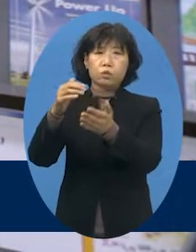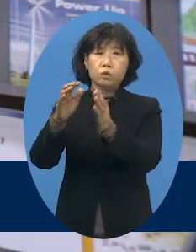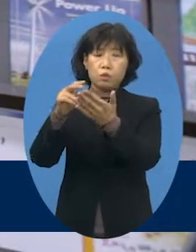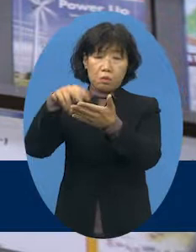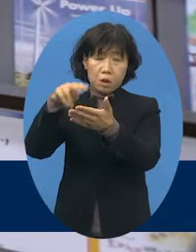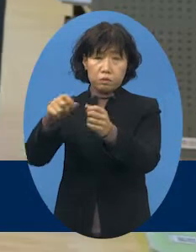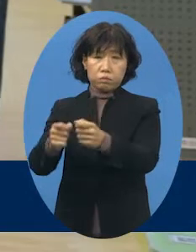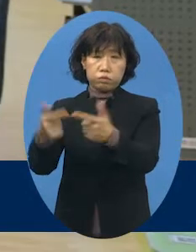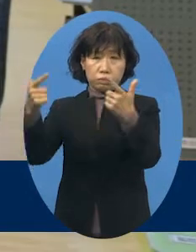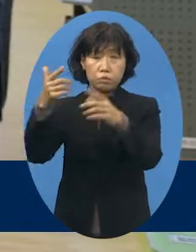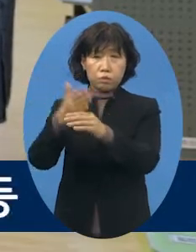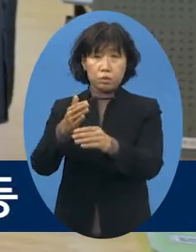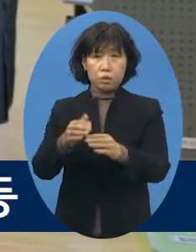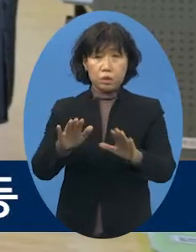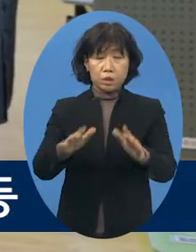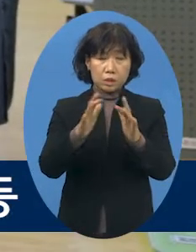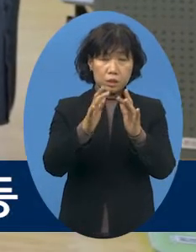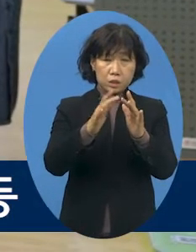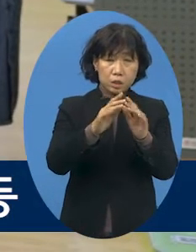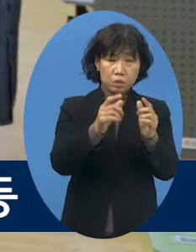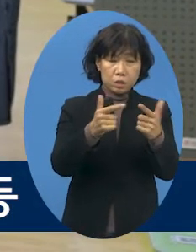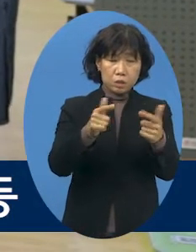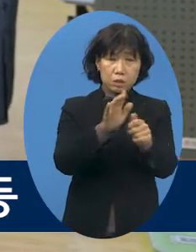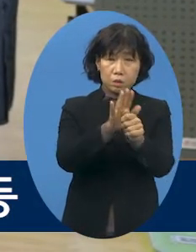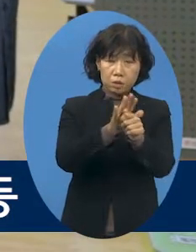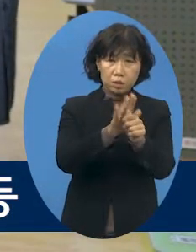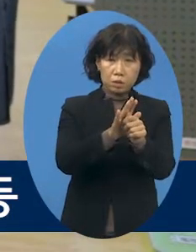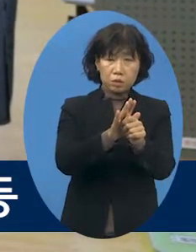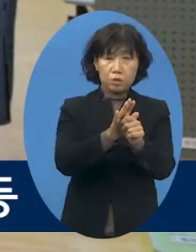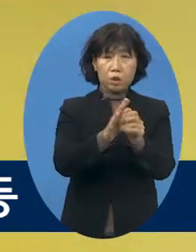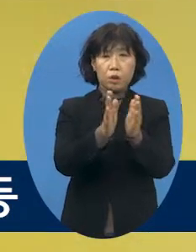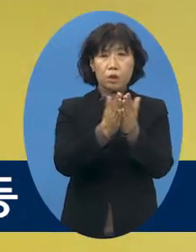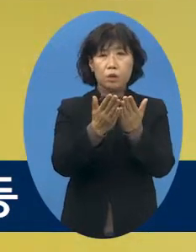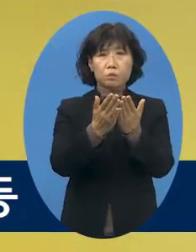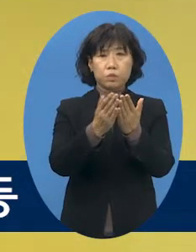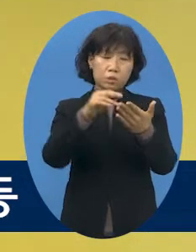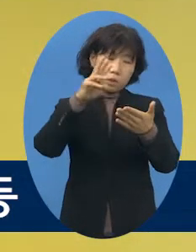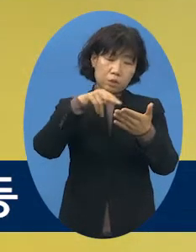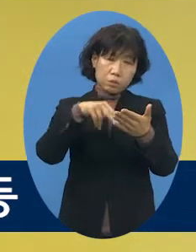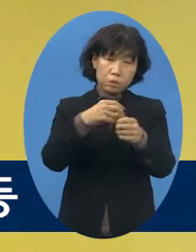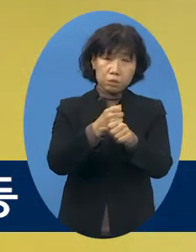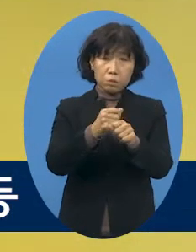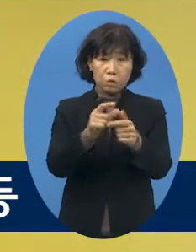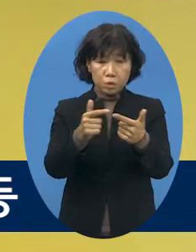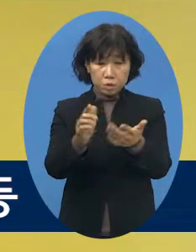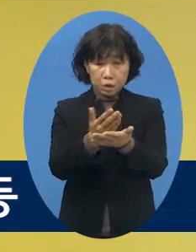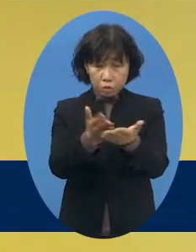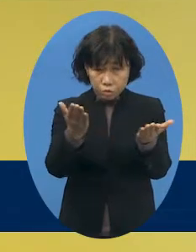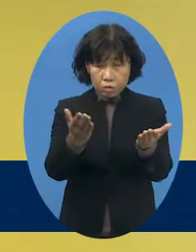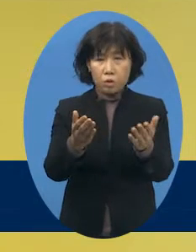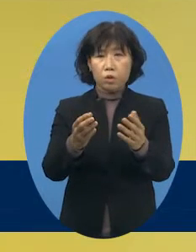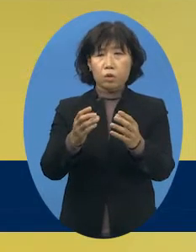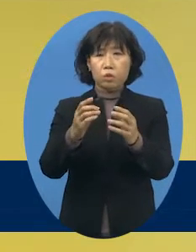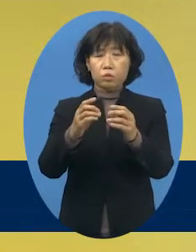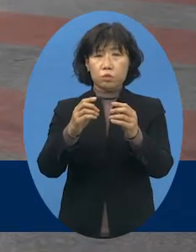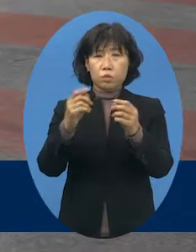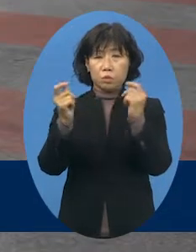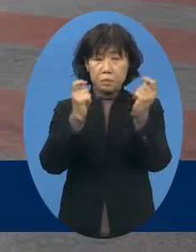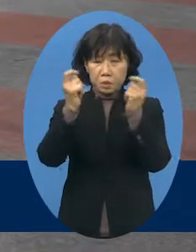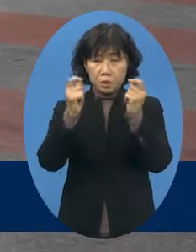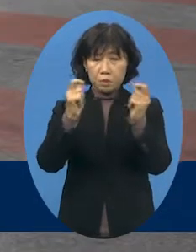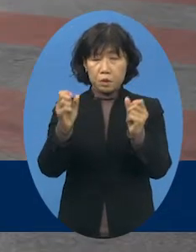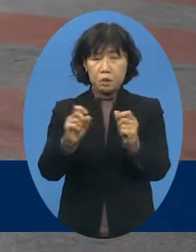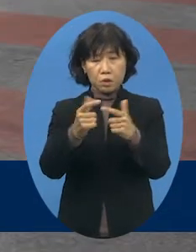확충하고 있습니다 아울러 디지털 도서 서비스 독 스타트업 사업 복 페스티벌 행사 등 다양한 독서 문화